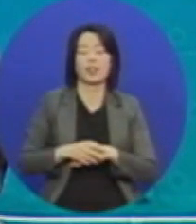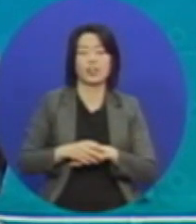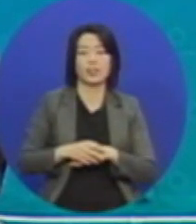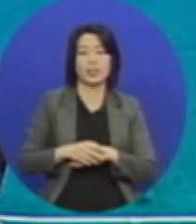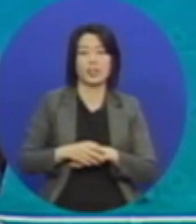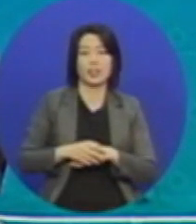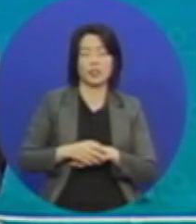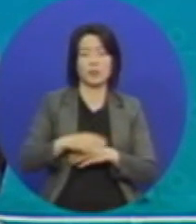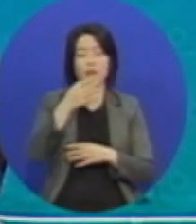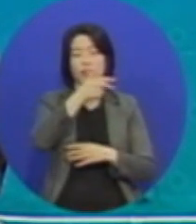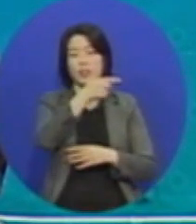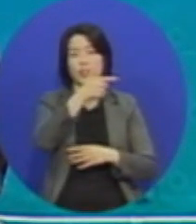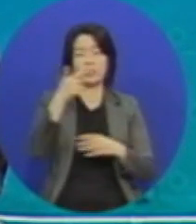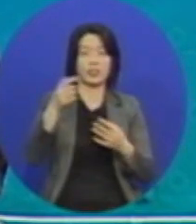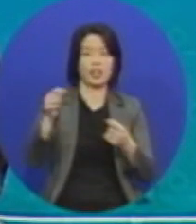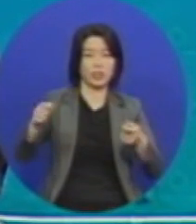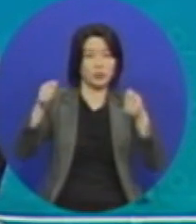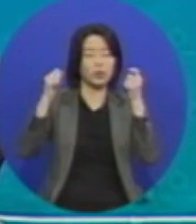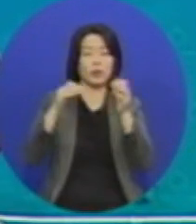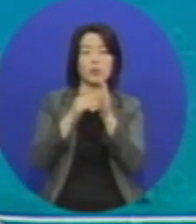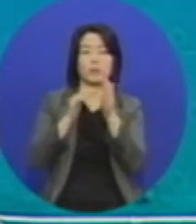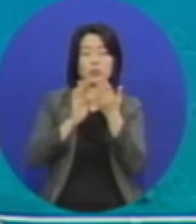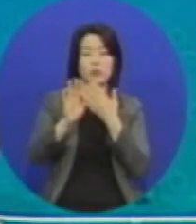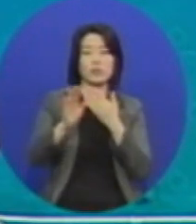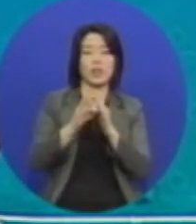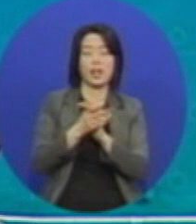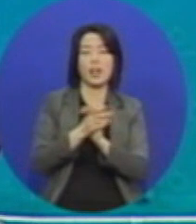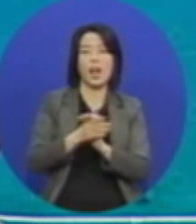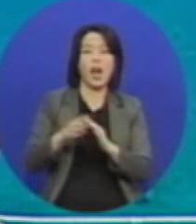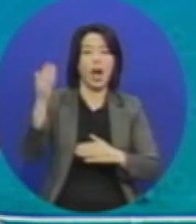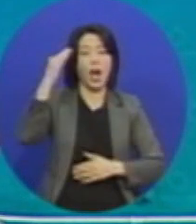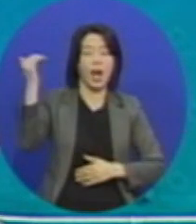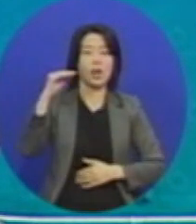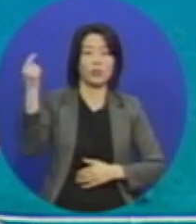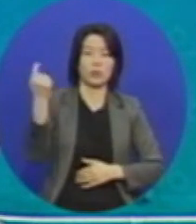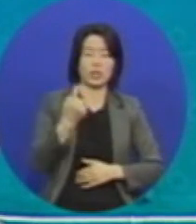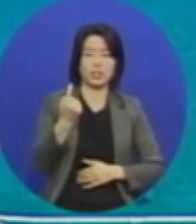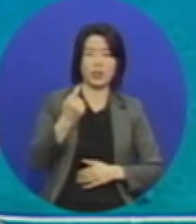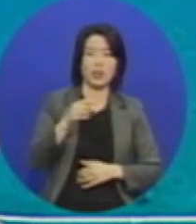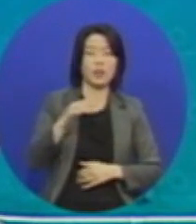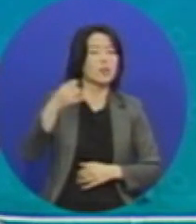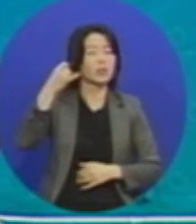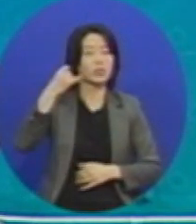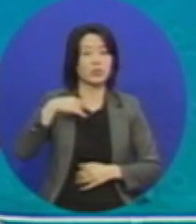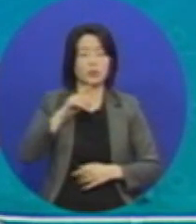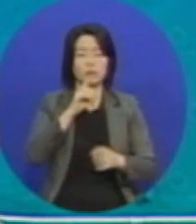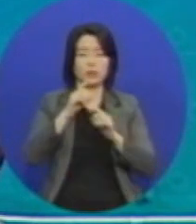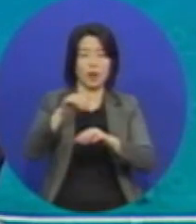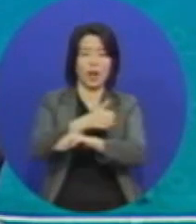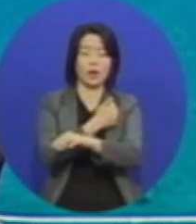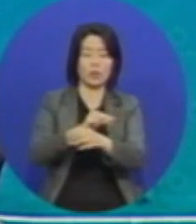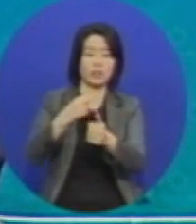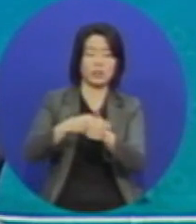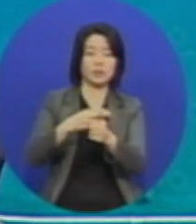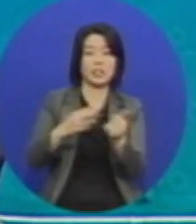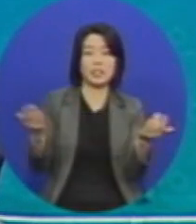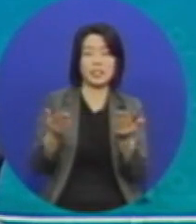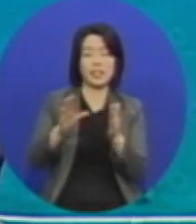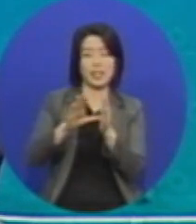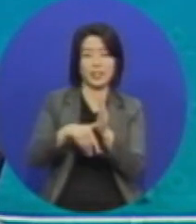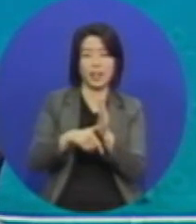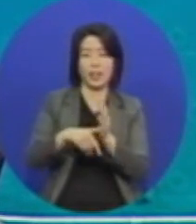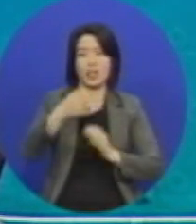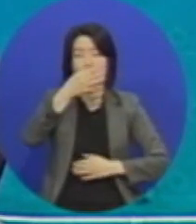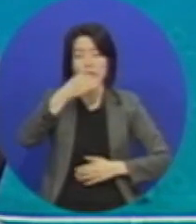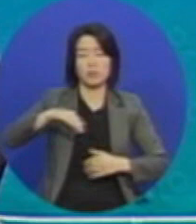대학을 졸업하자마자 한국에 돌아가서 중국어 학원에서 강사를 시작할 때